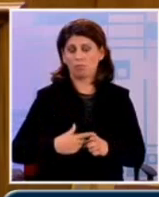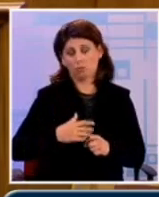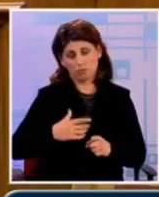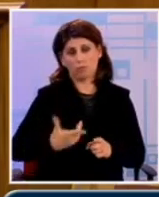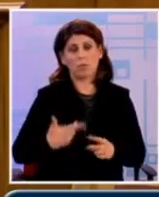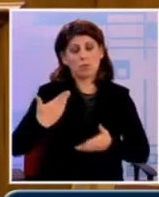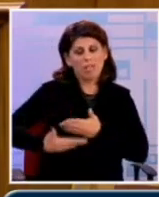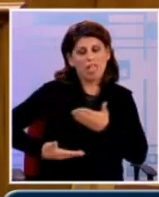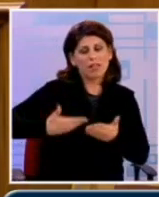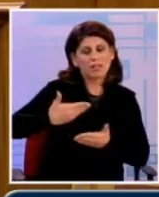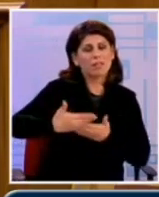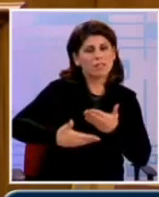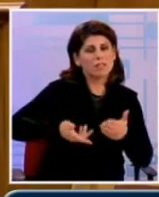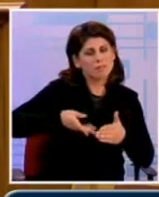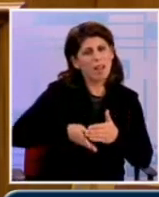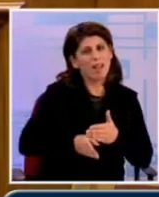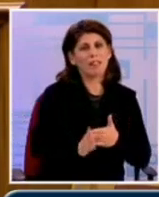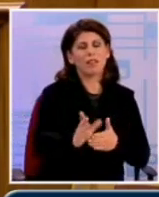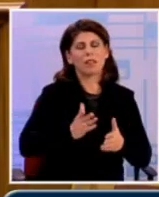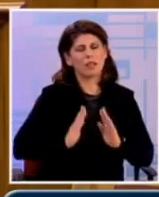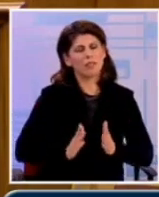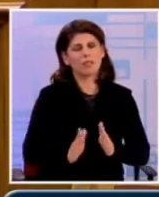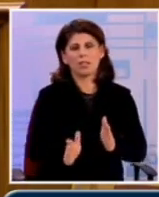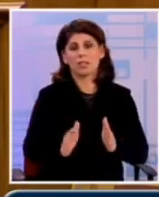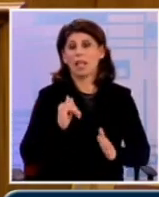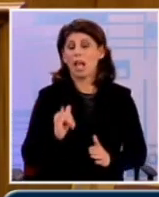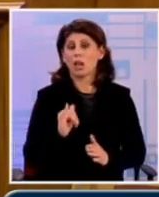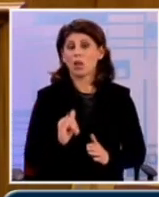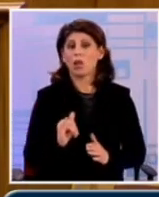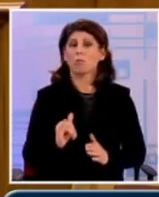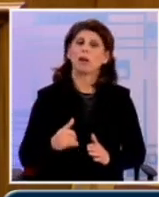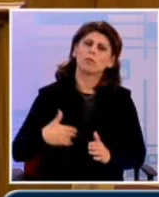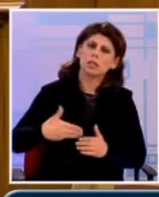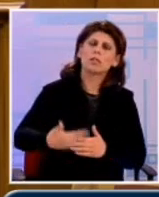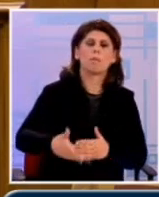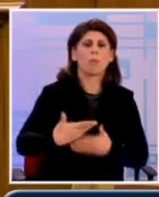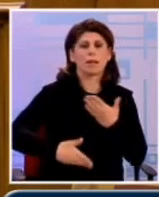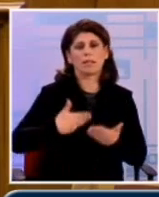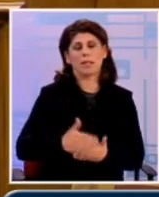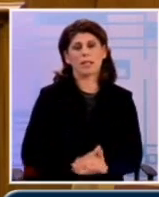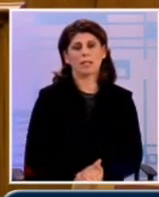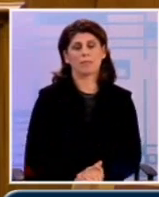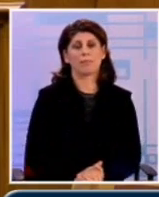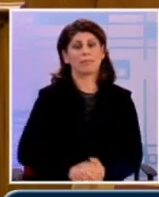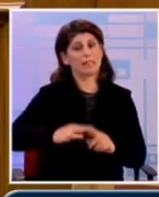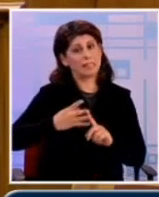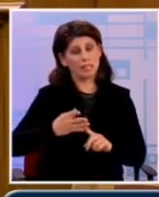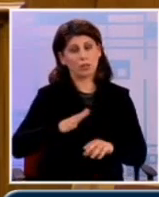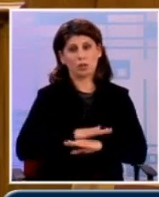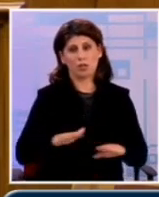διαπερνά γενιές και γενιές και θα συνεχίζεται αυτό ακόμα για άλλες γενιές που έρχονται. Τέταρτο και